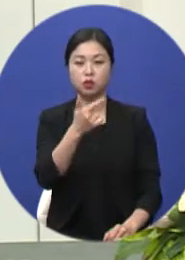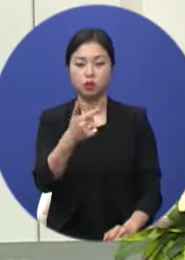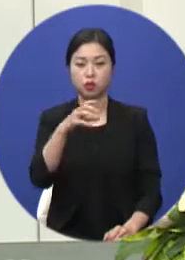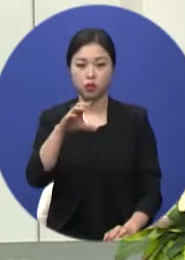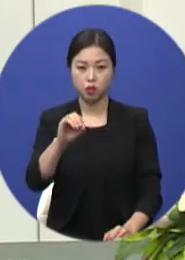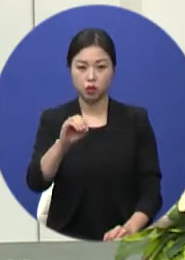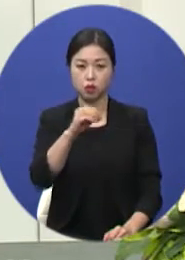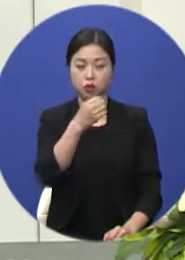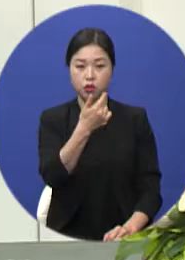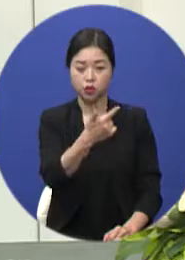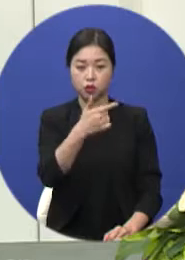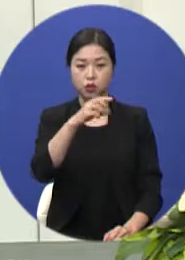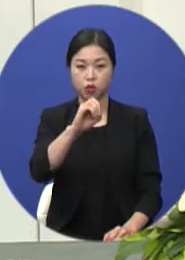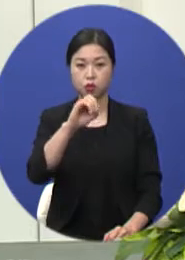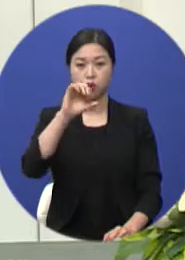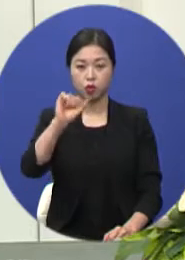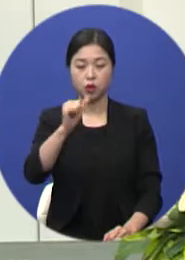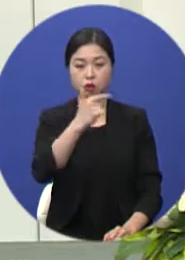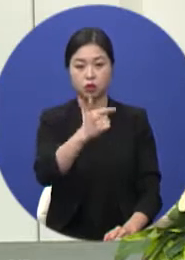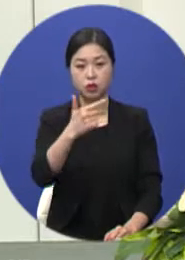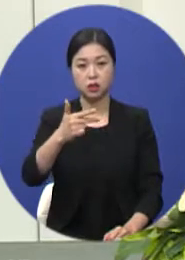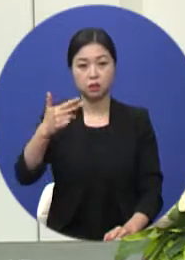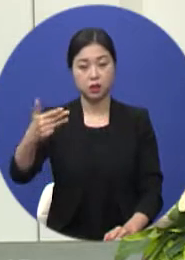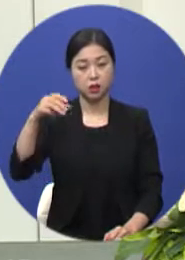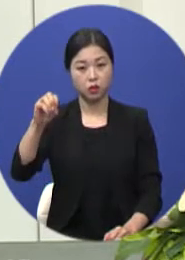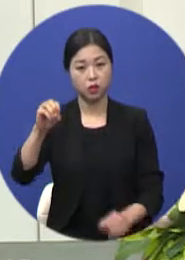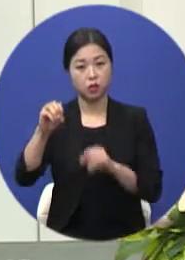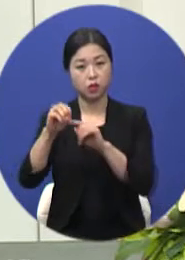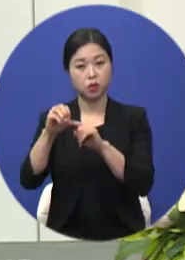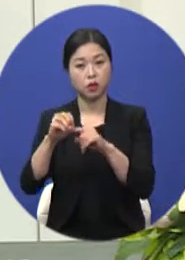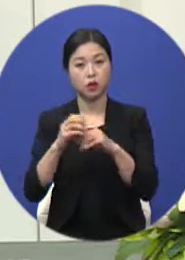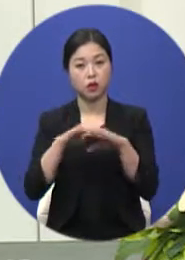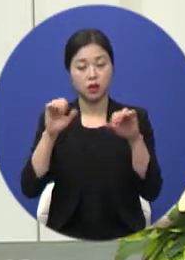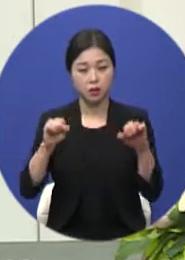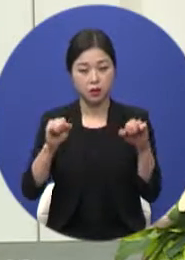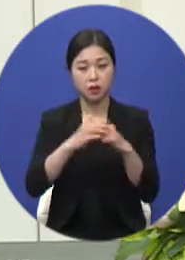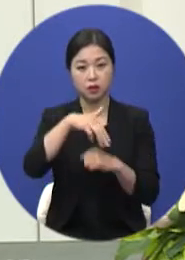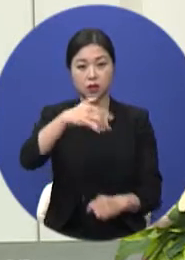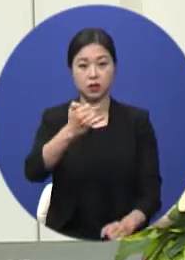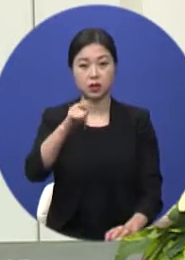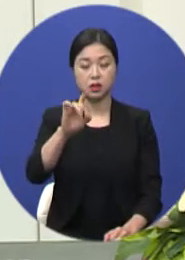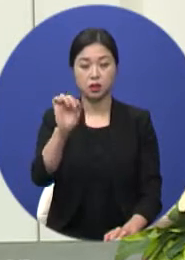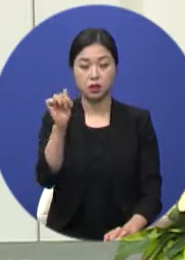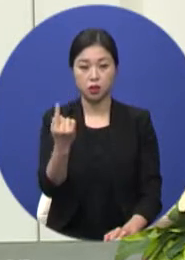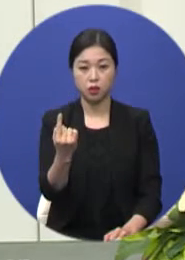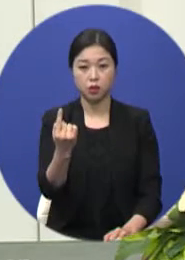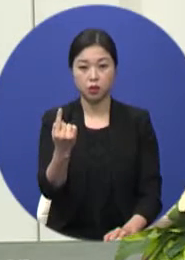060-600-6780으로 어떤 고민이 있으셔서 전화가 왔나요? 안녕하세요, 최창호입니다.